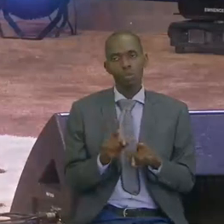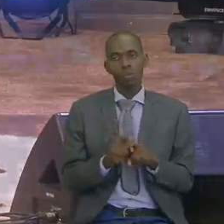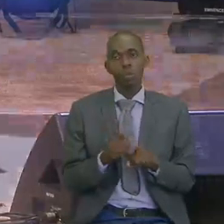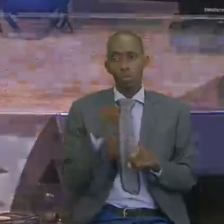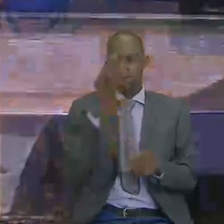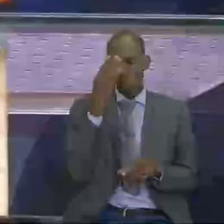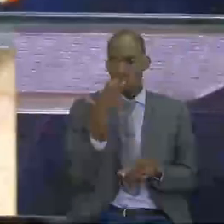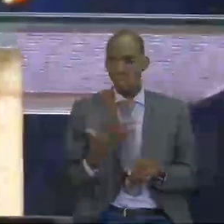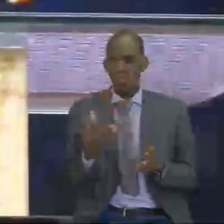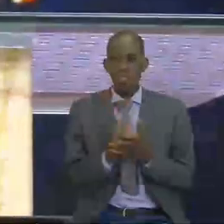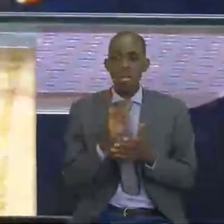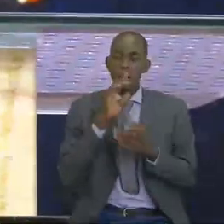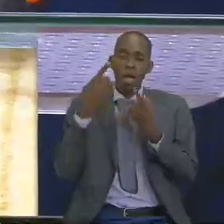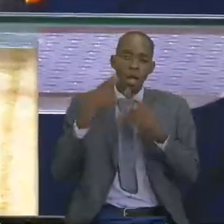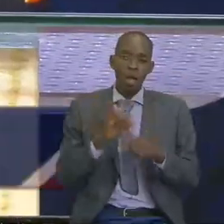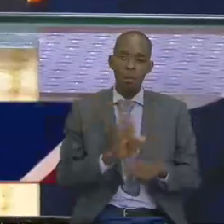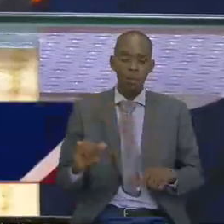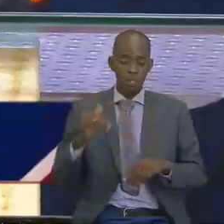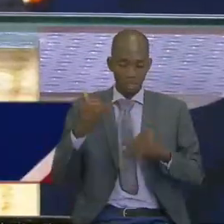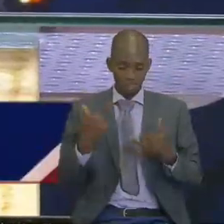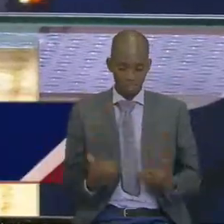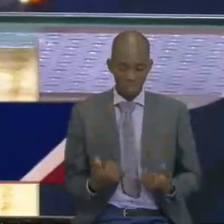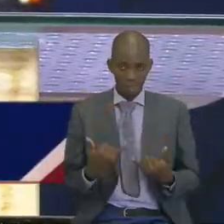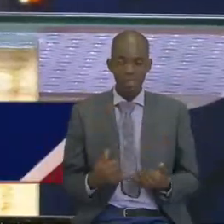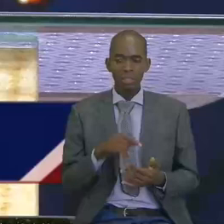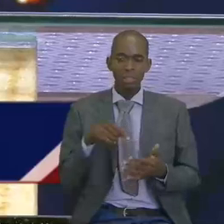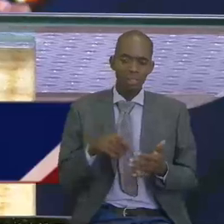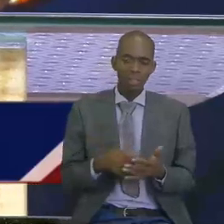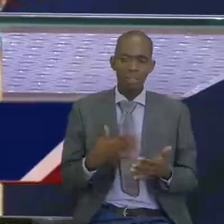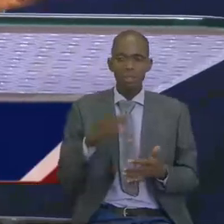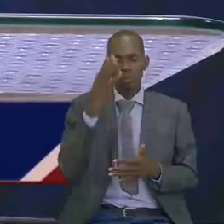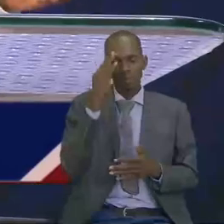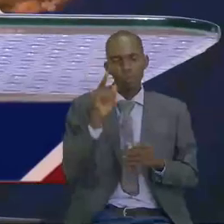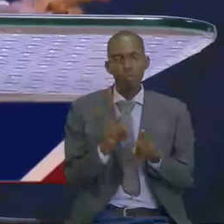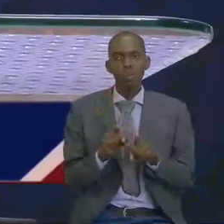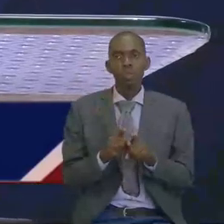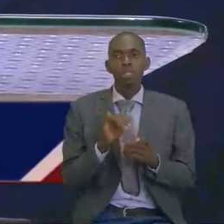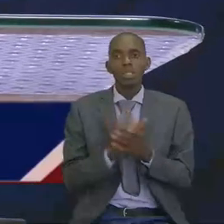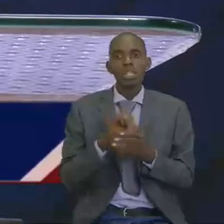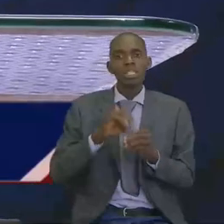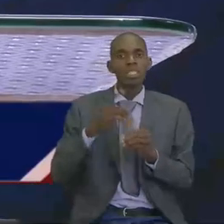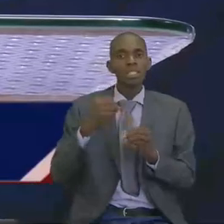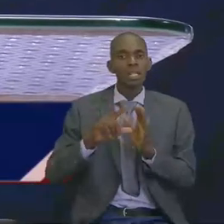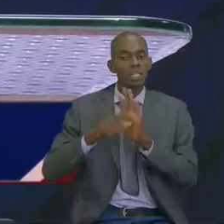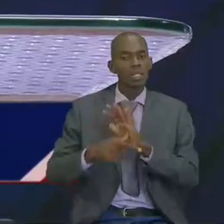enfant, tu connais les choses qui se passaient présentement. Toi donc, mon enfant. Et...